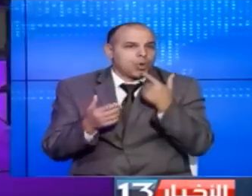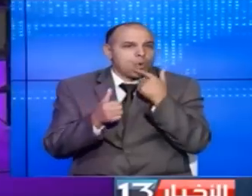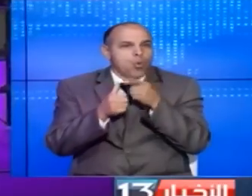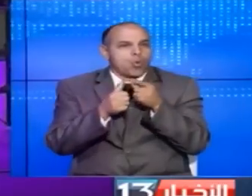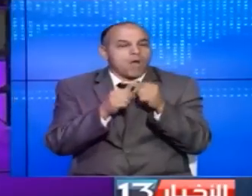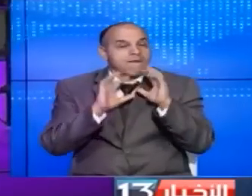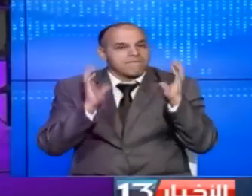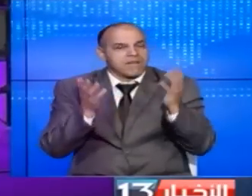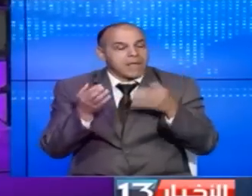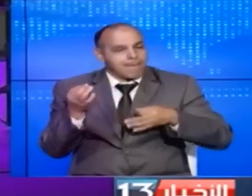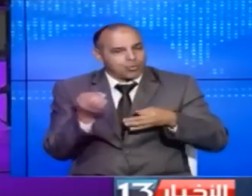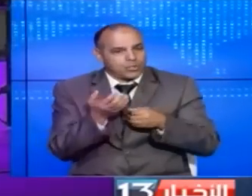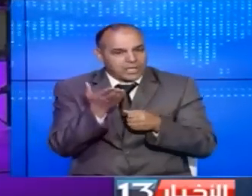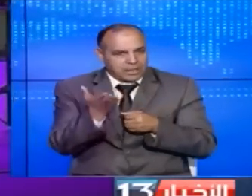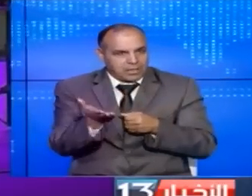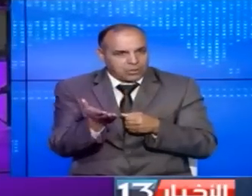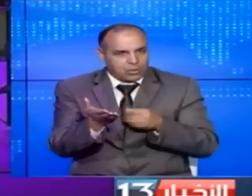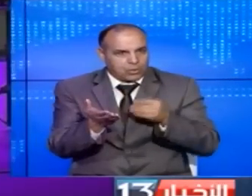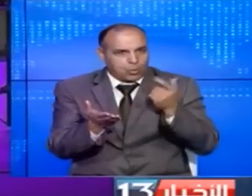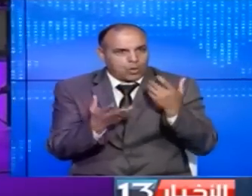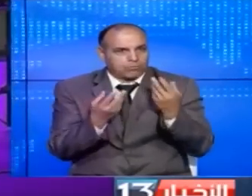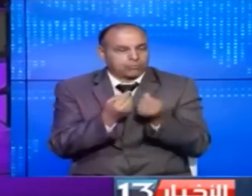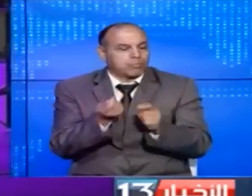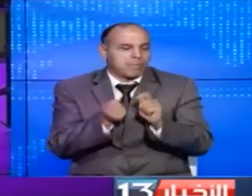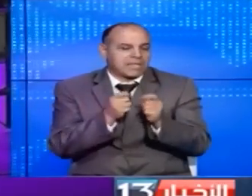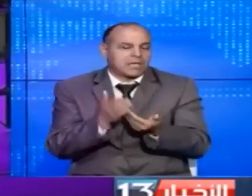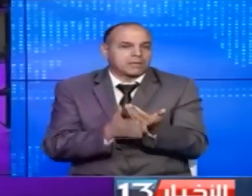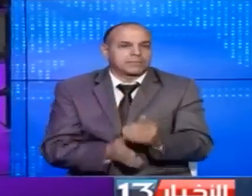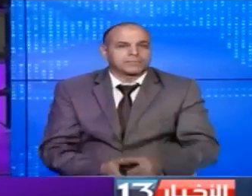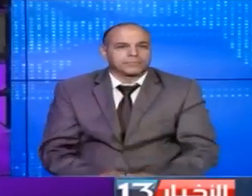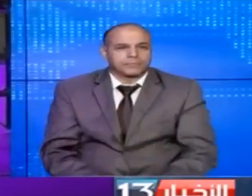فضاء لموسيقى توصف بالبديلة.